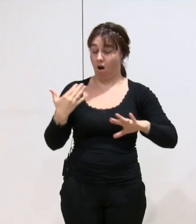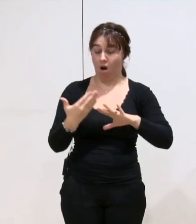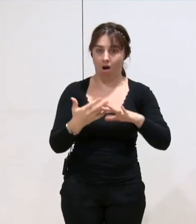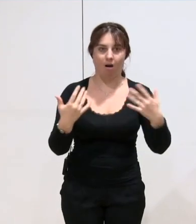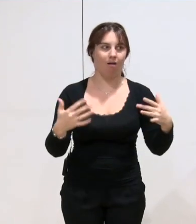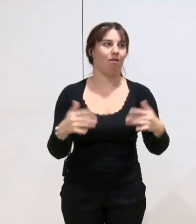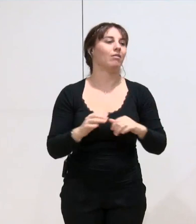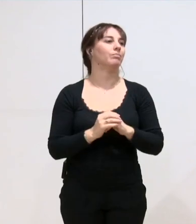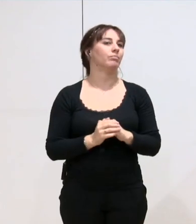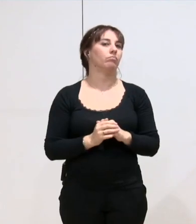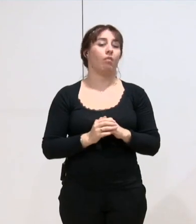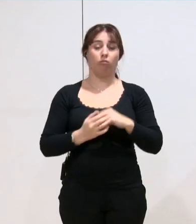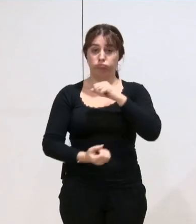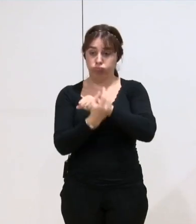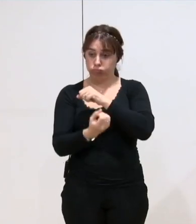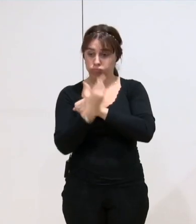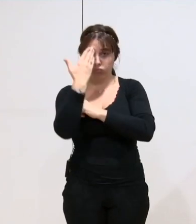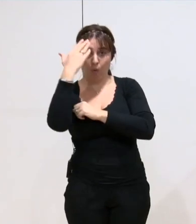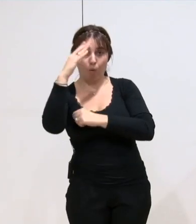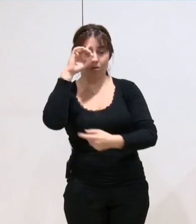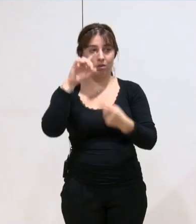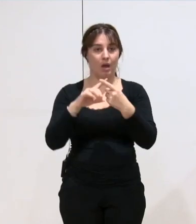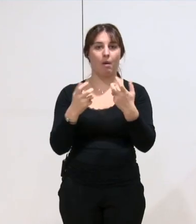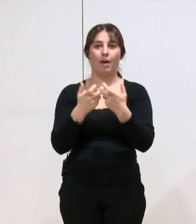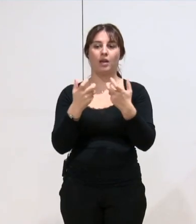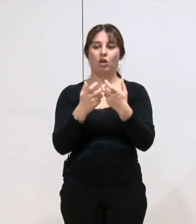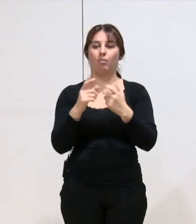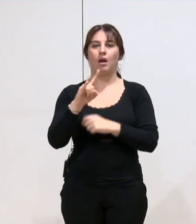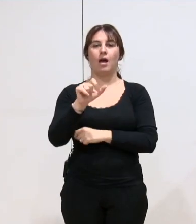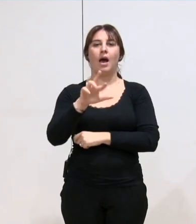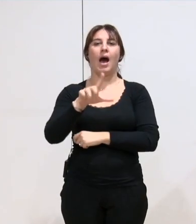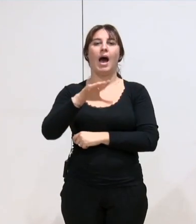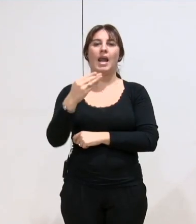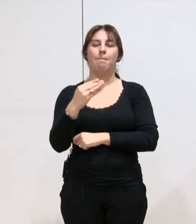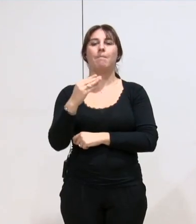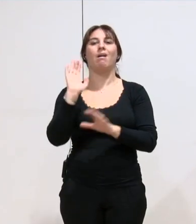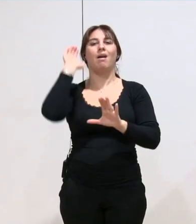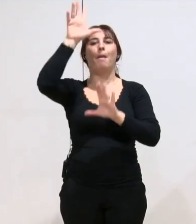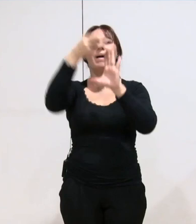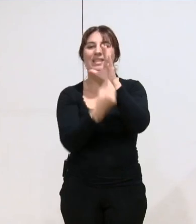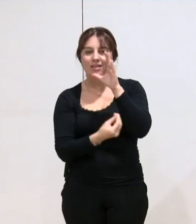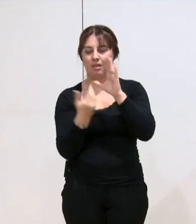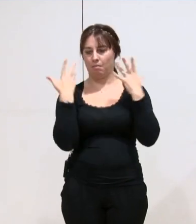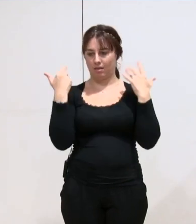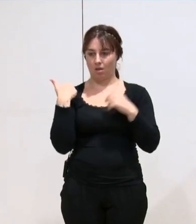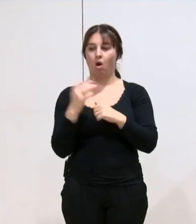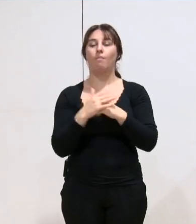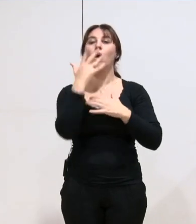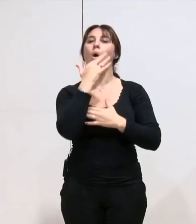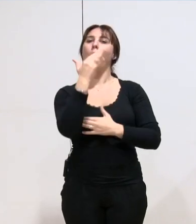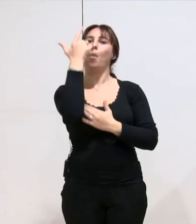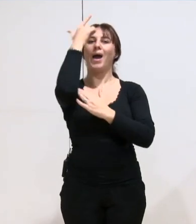aussi. Il y a eu les Harlem Globetrotters au printemps, il y a eu l'Opéra de Lyon